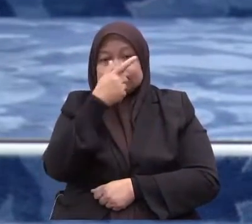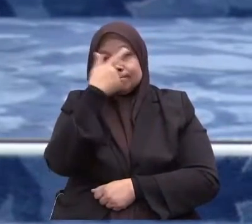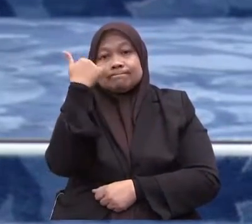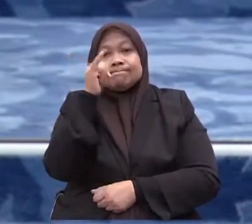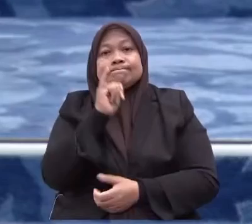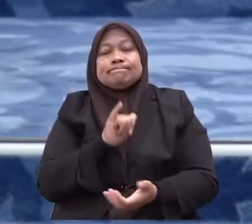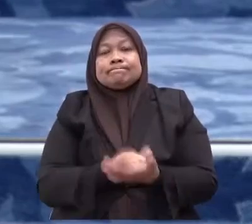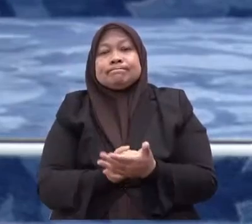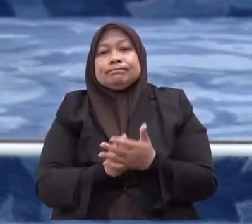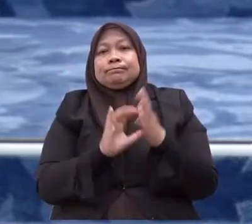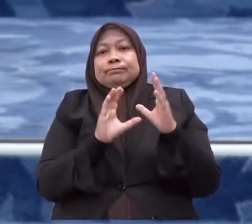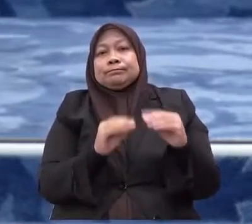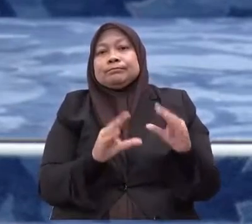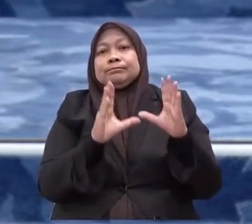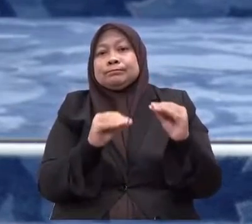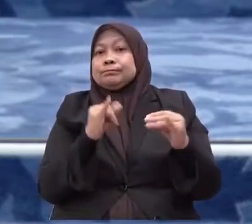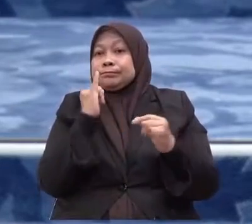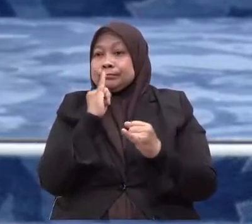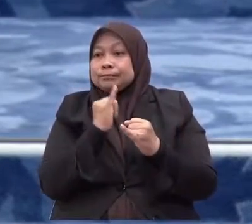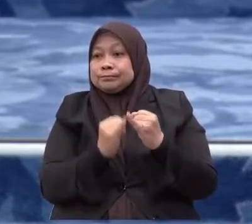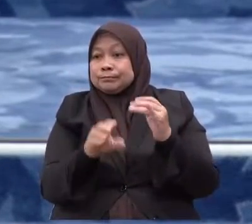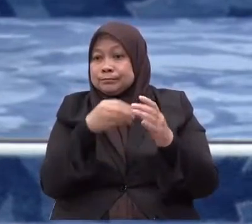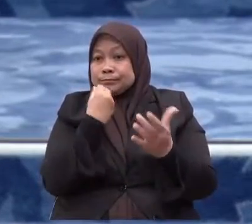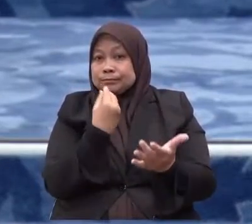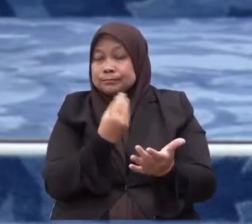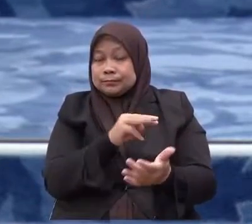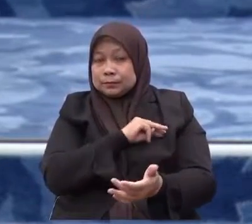sebab itu dalam musyawarah akhirnya